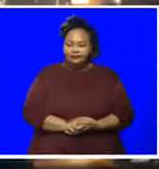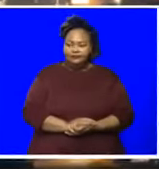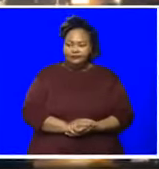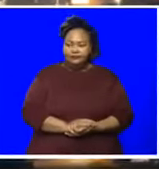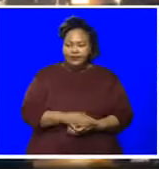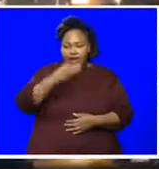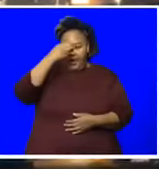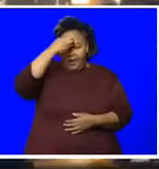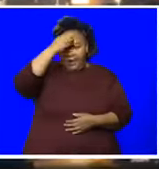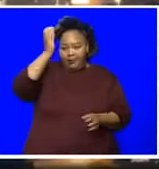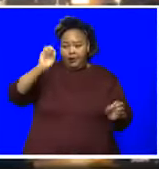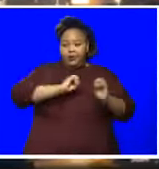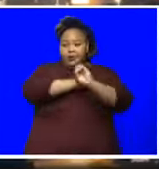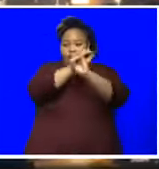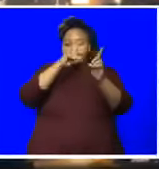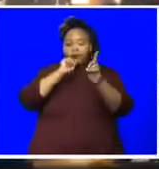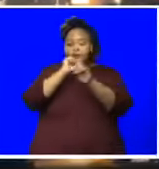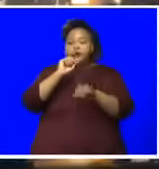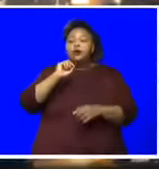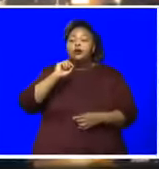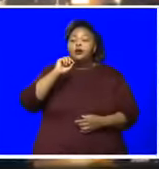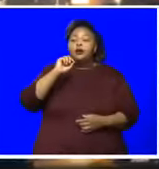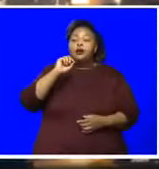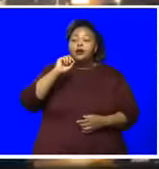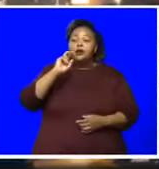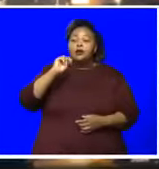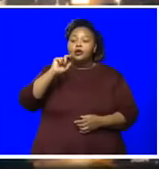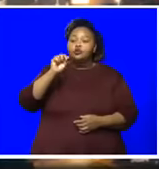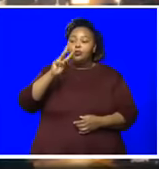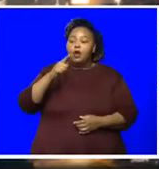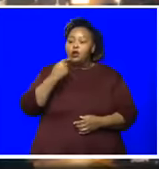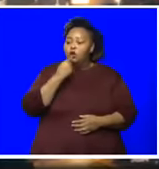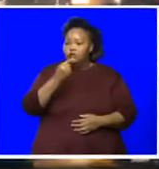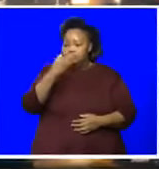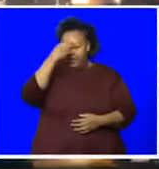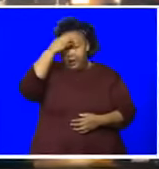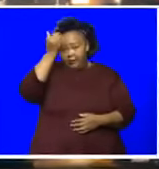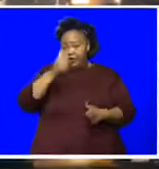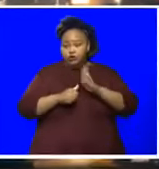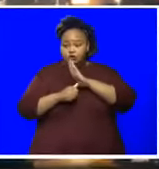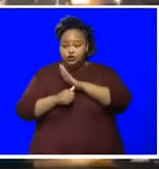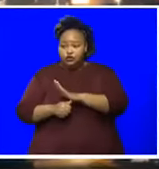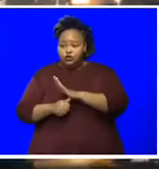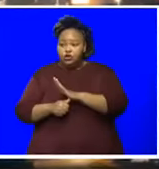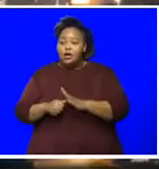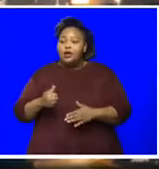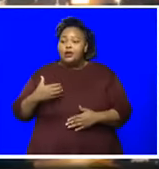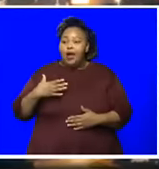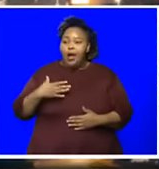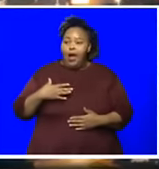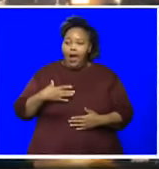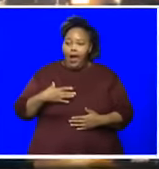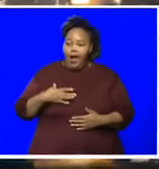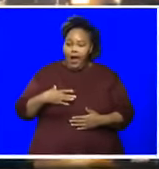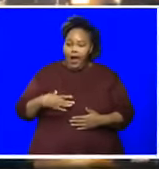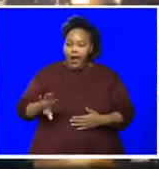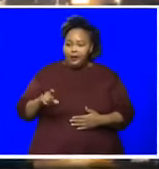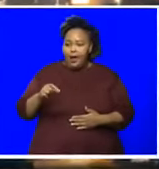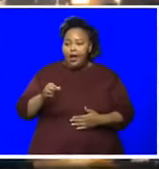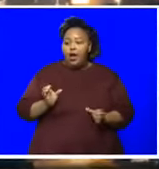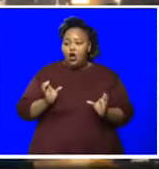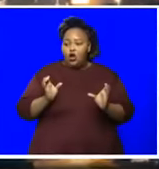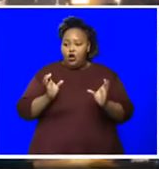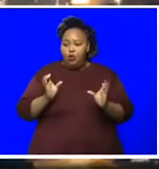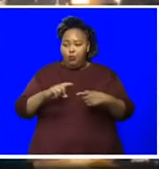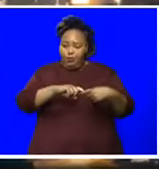Alpheus Nxumalo uthi hulumende uyasigcika sento salomunye umholi walenye iphathi eveni lapho amemetela khona